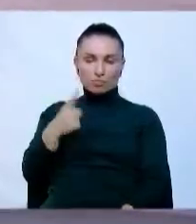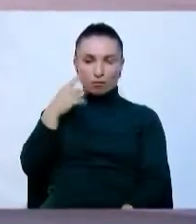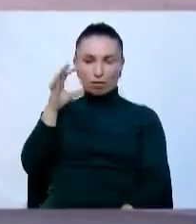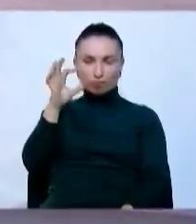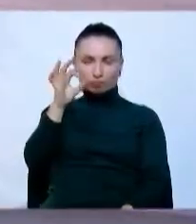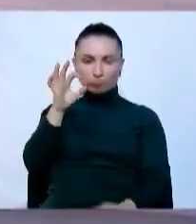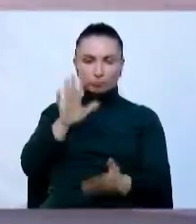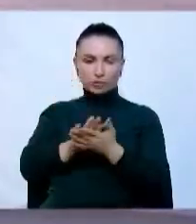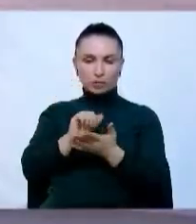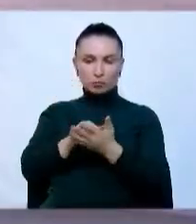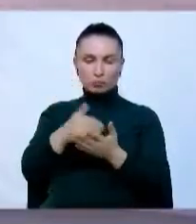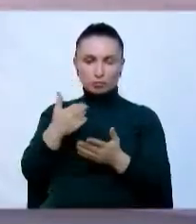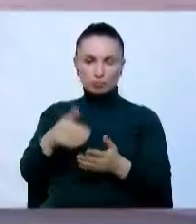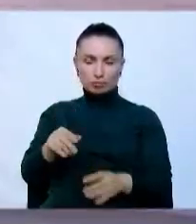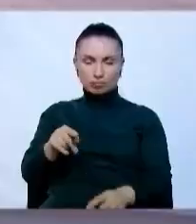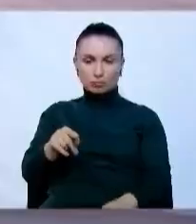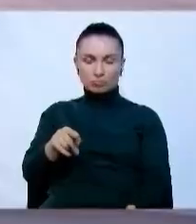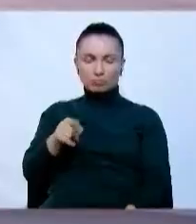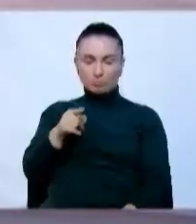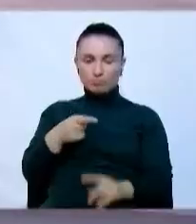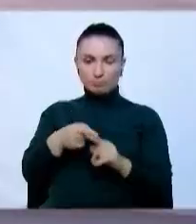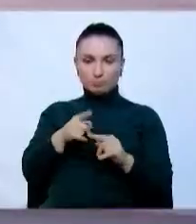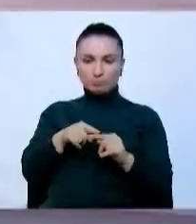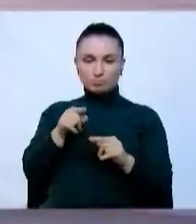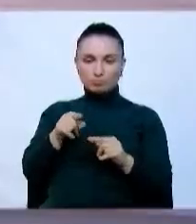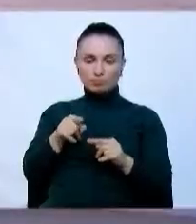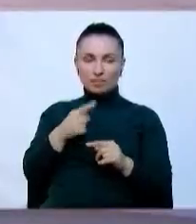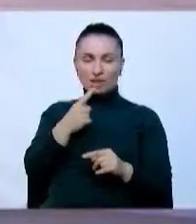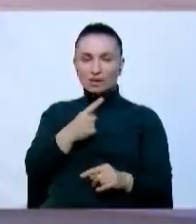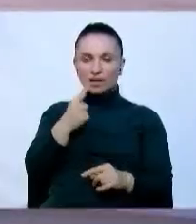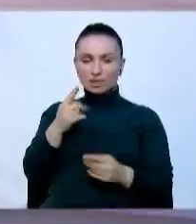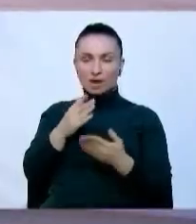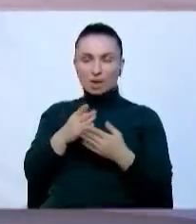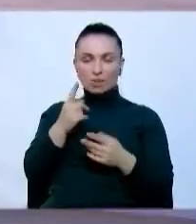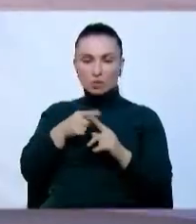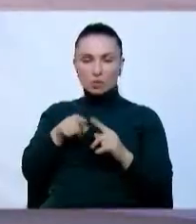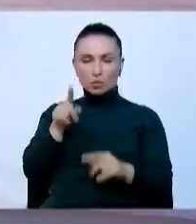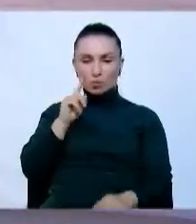დაღუპულია. მხედველობის ნერვის ფუნქციაც ერთადერთი არის ის, რომ